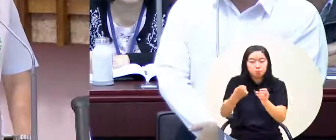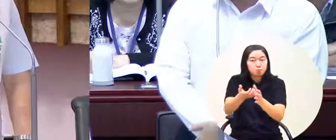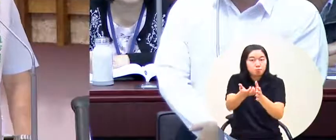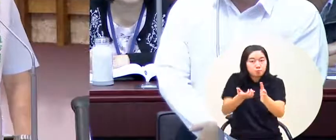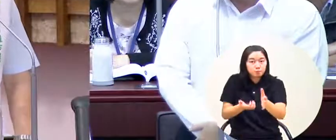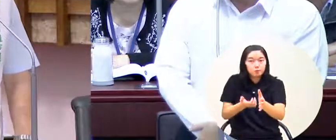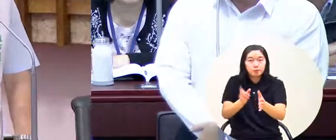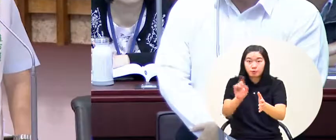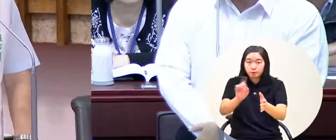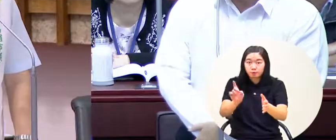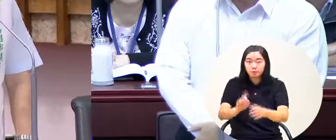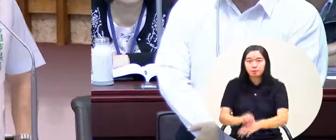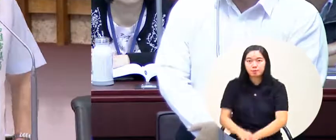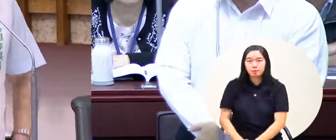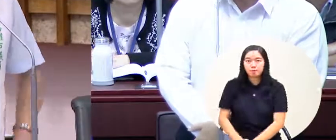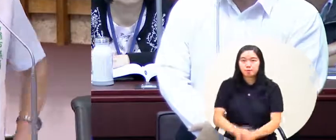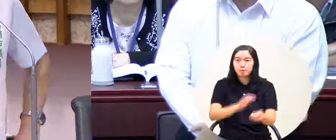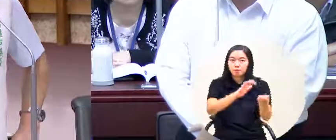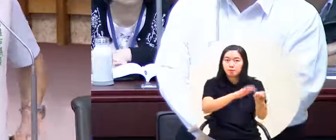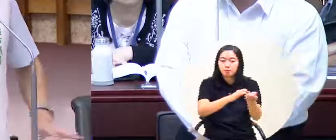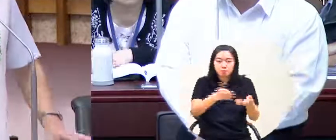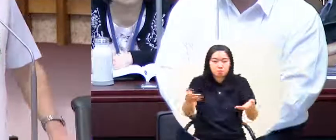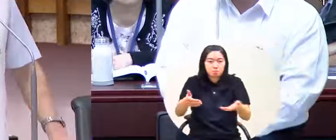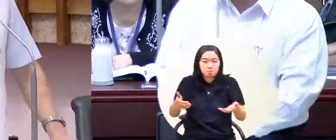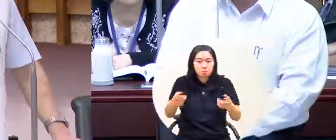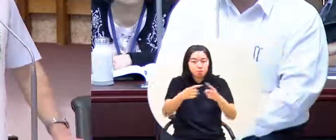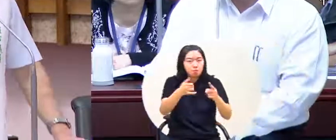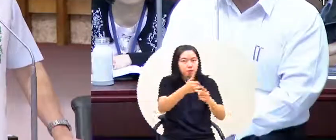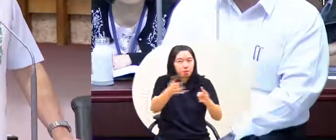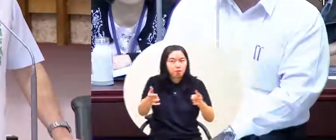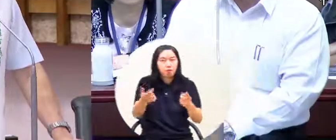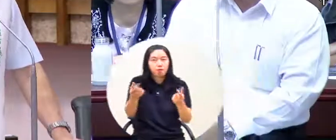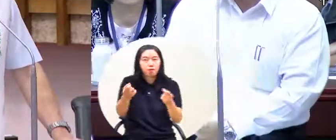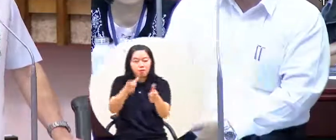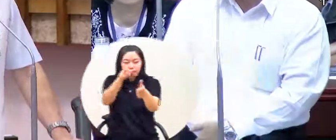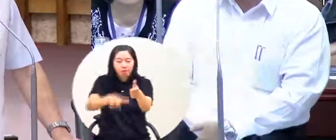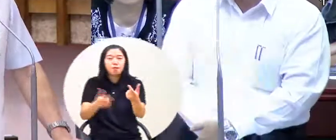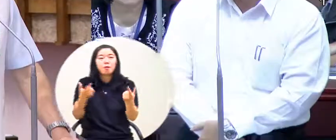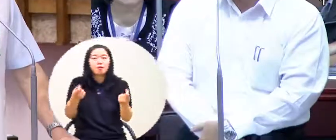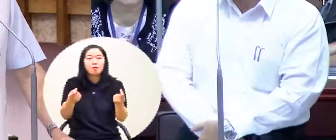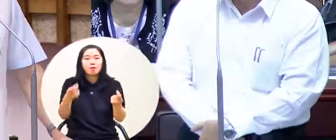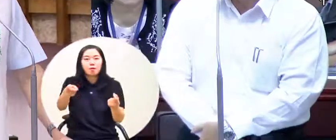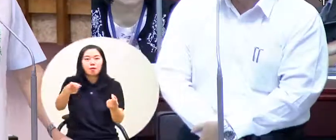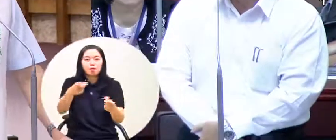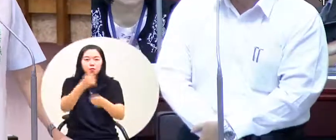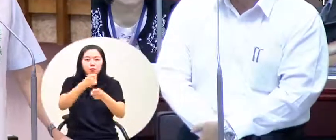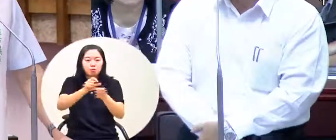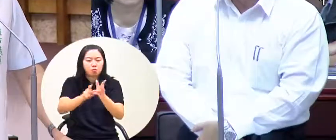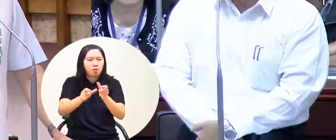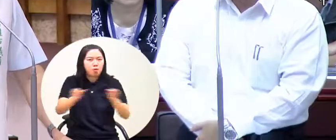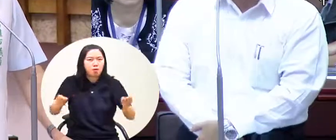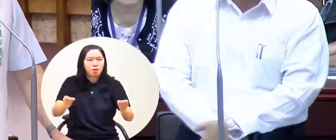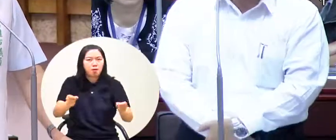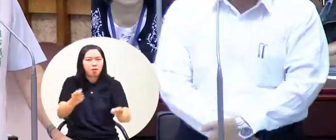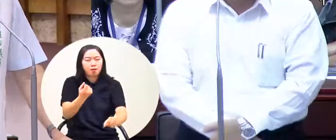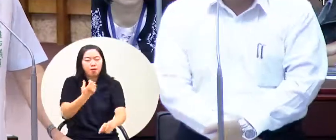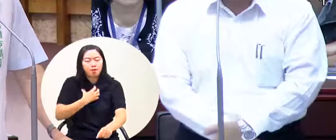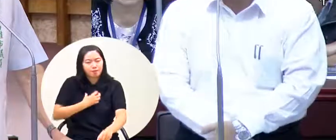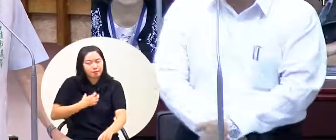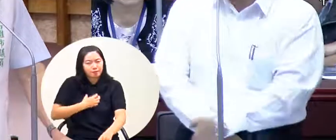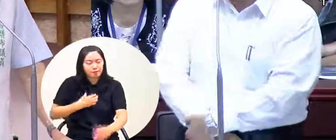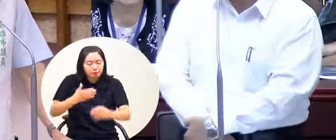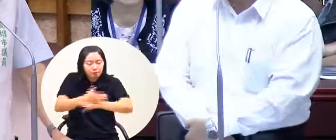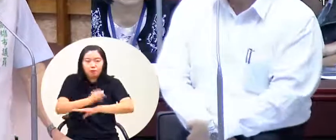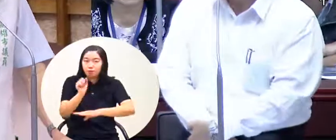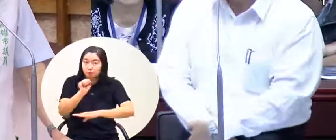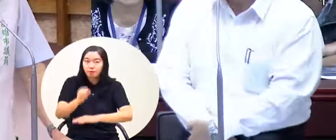讲医疗人员也是人，他不能医护过劳，就是讲袂当伤过疲劳啦吼。虽然咱民众